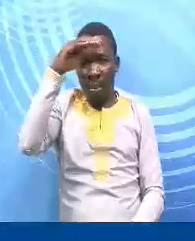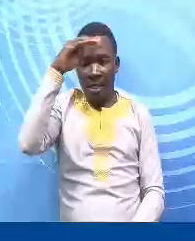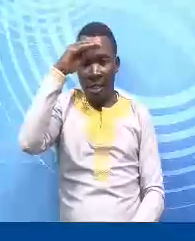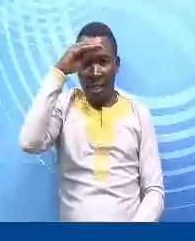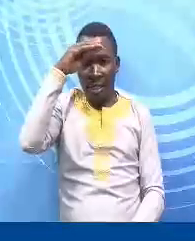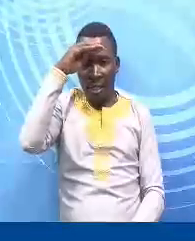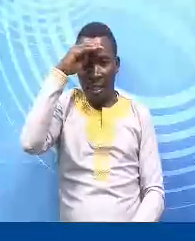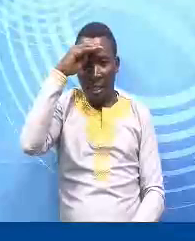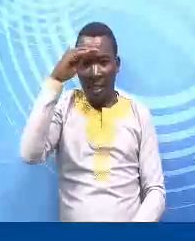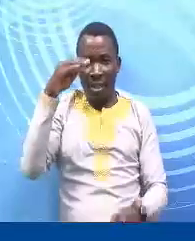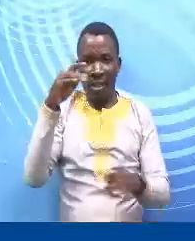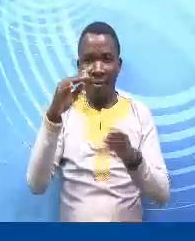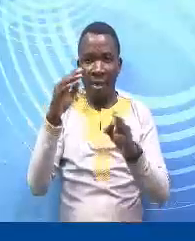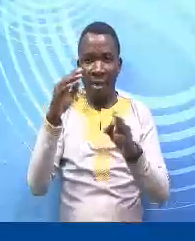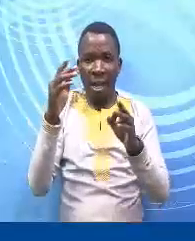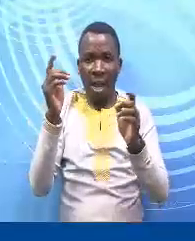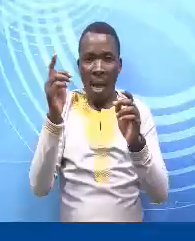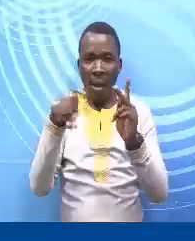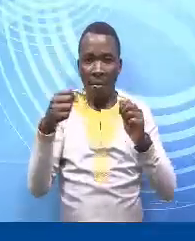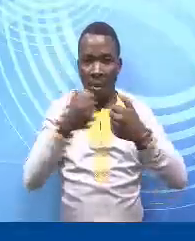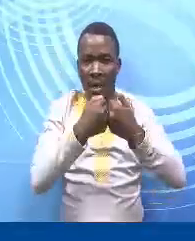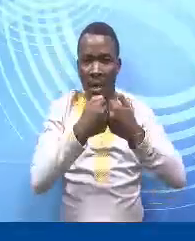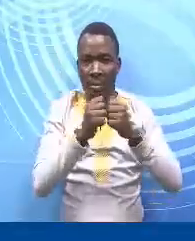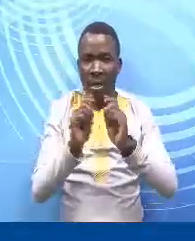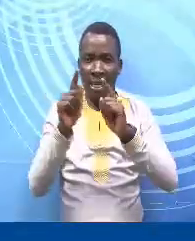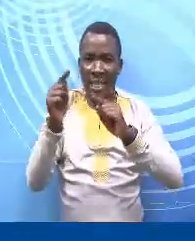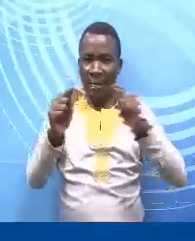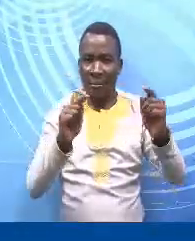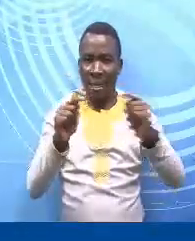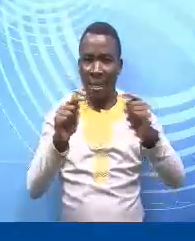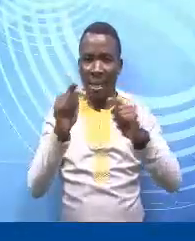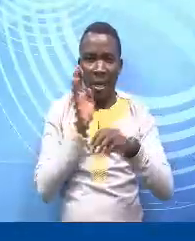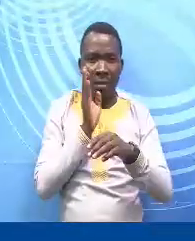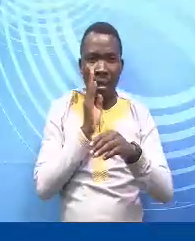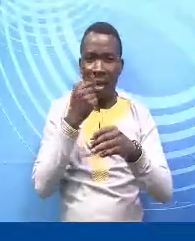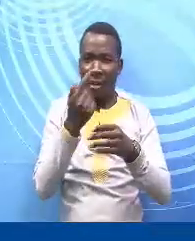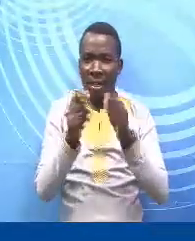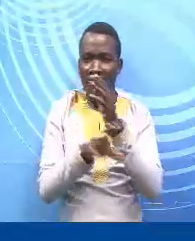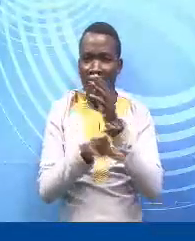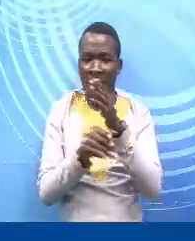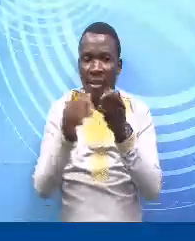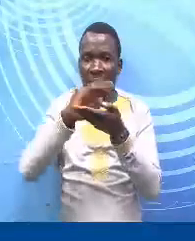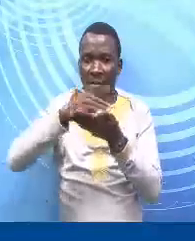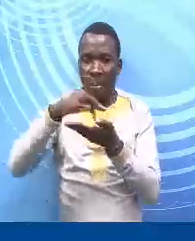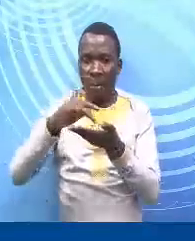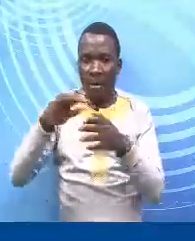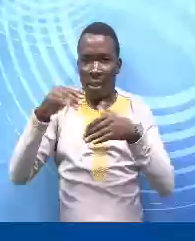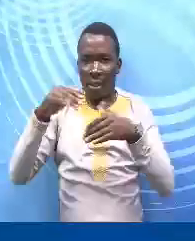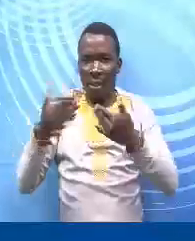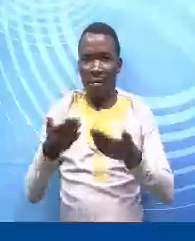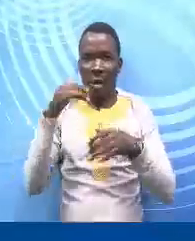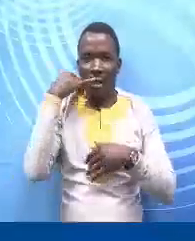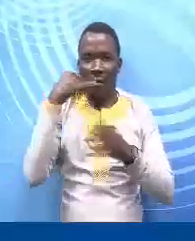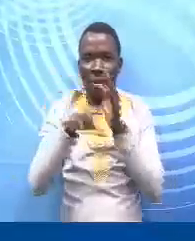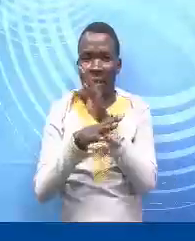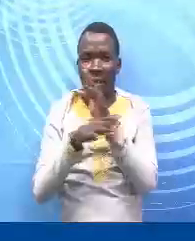yagiye muri ibyo arwaye n'abantu bakajya kumurega aragenda ajyanye yagiye kubabeshyira ngo n'abajango iyo mashini ngo telefone zibwe hanyuma